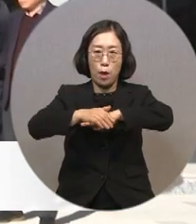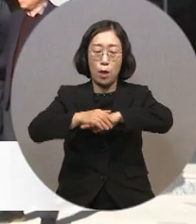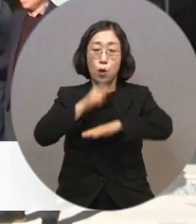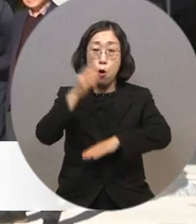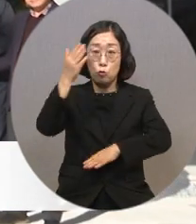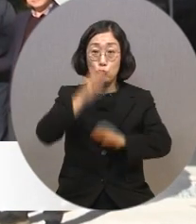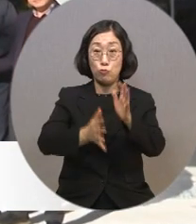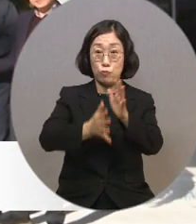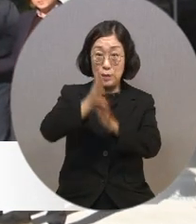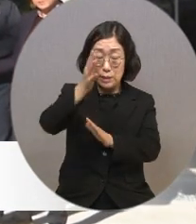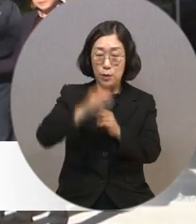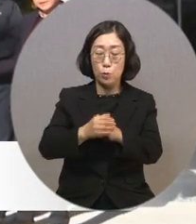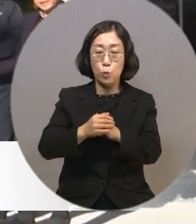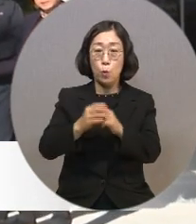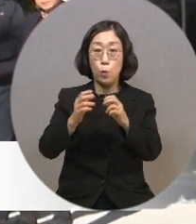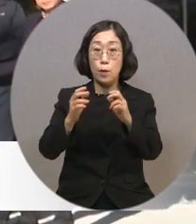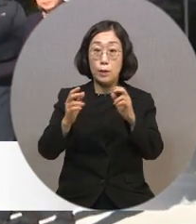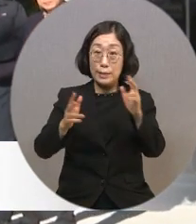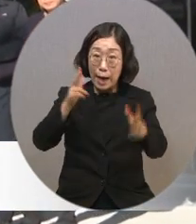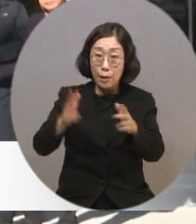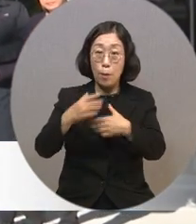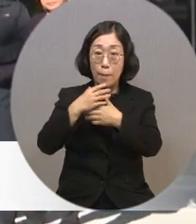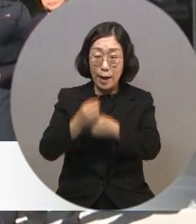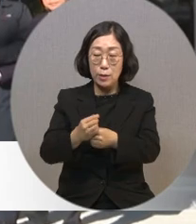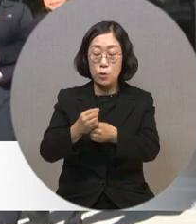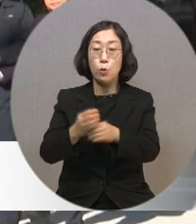여수시와 한국산업단지공단,